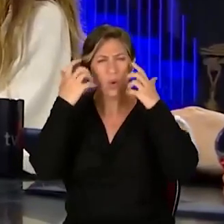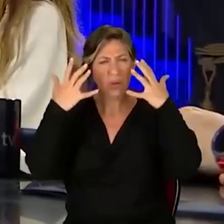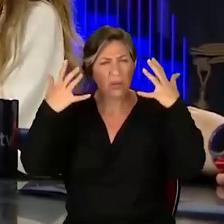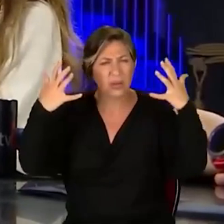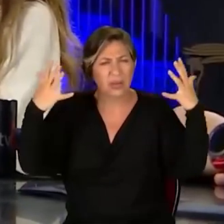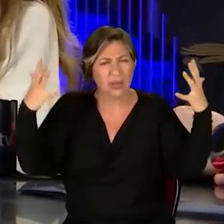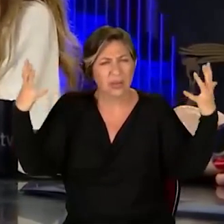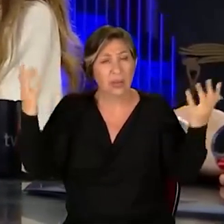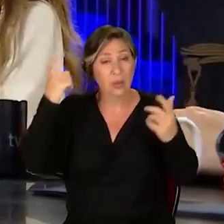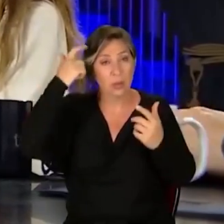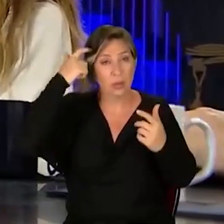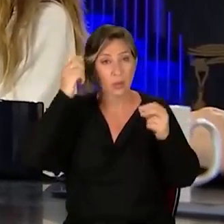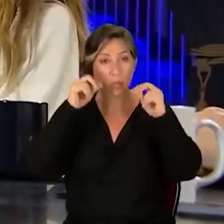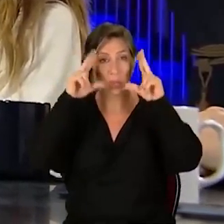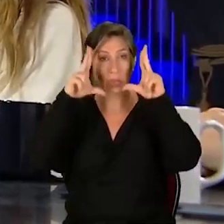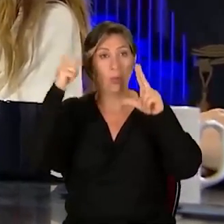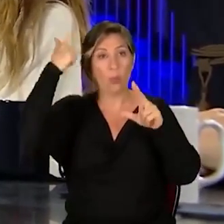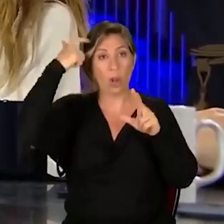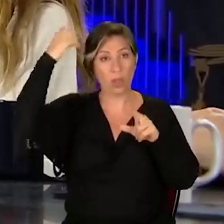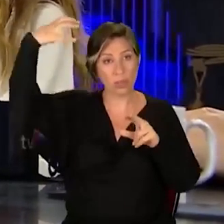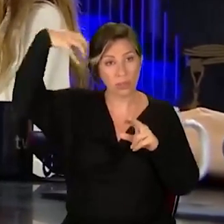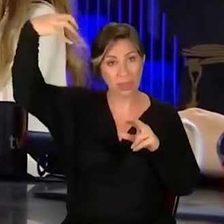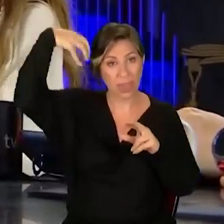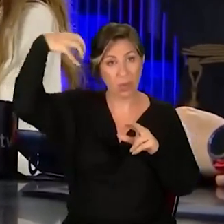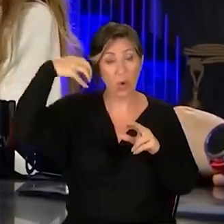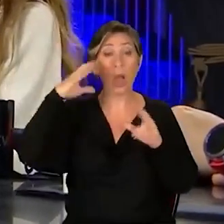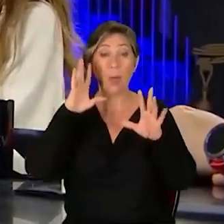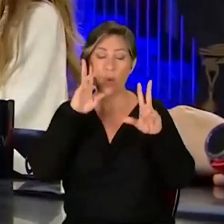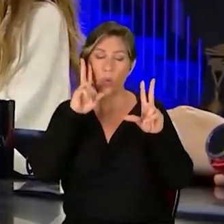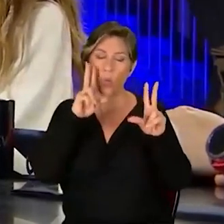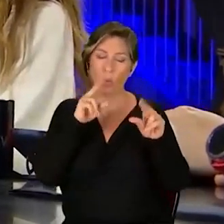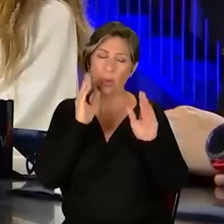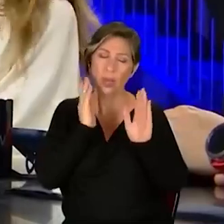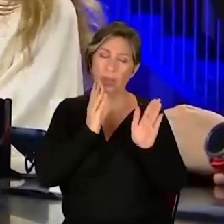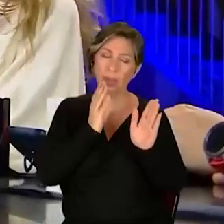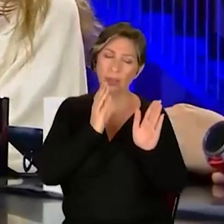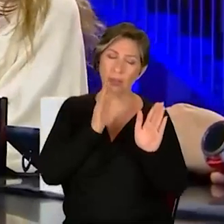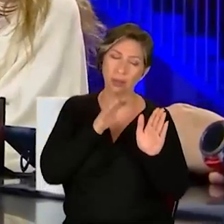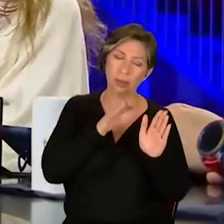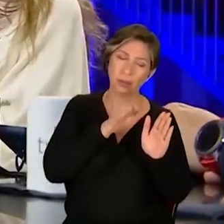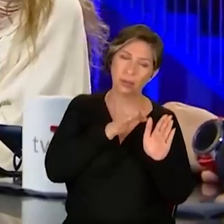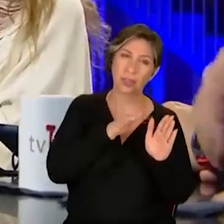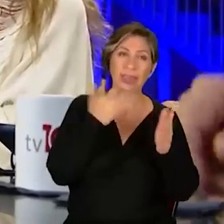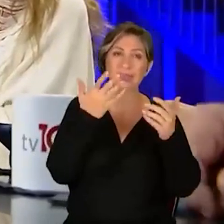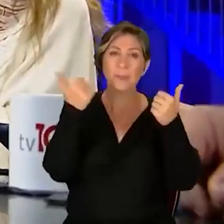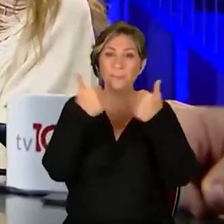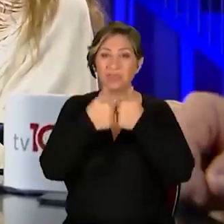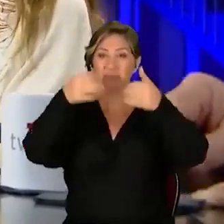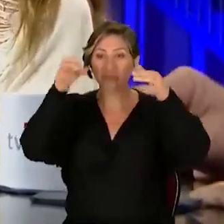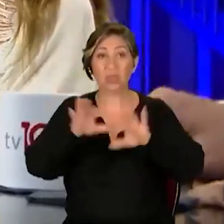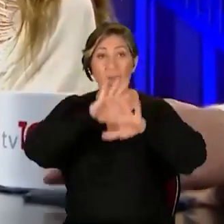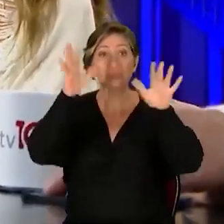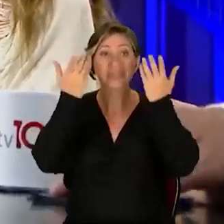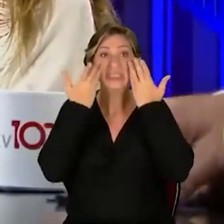değil mi? İşte beyin uyanıkken böyle bir uğultular geliyor. Ama uykuya doğru geçtiğiniz zaman, yani nasıl maç başladığı zaman